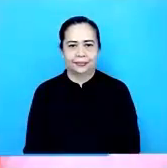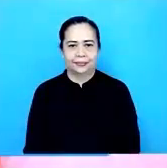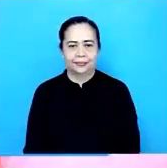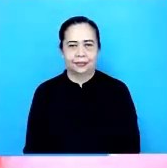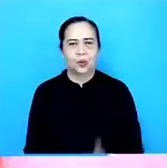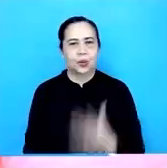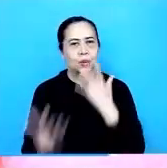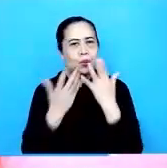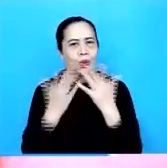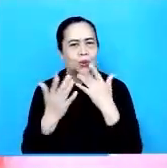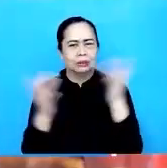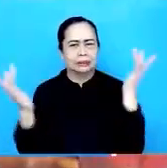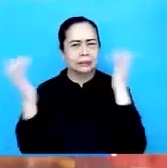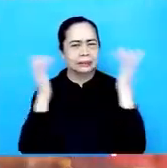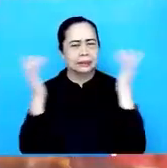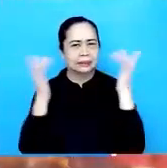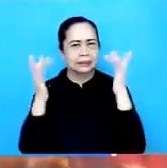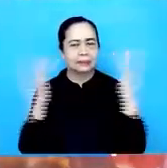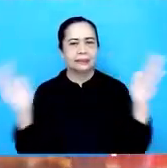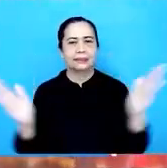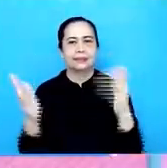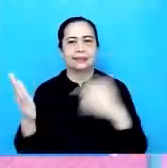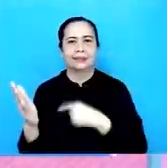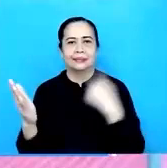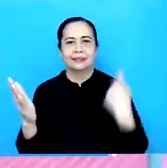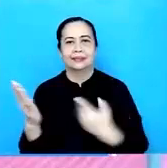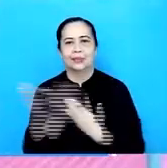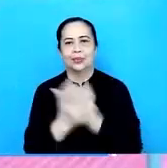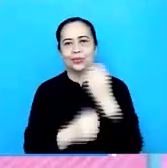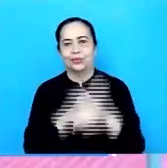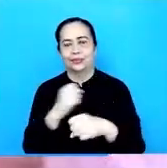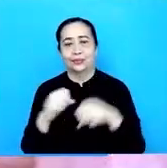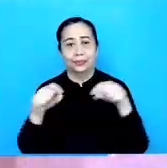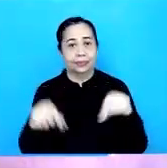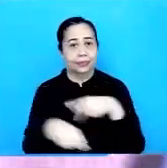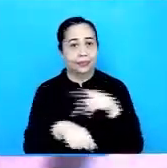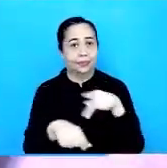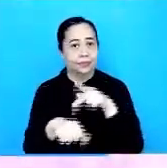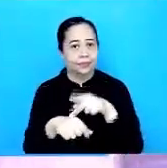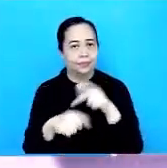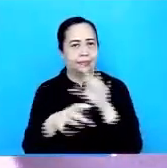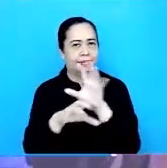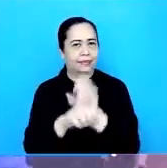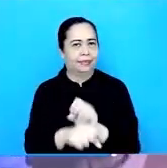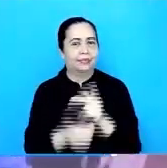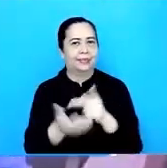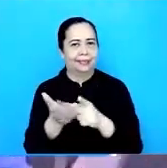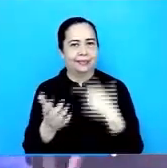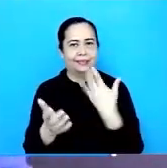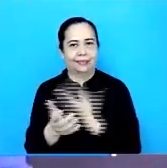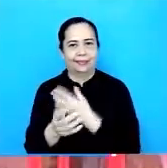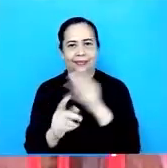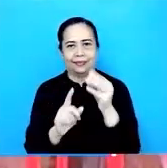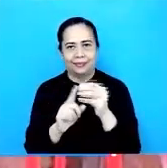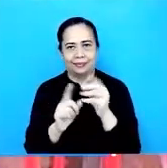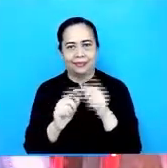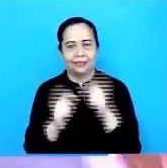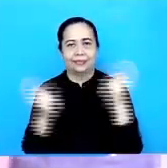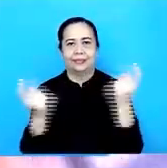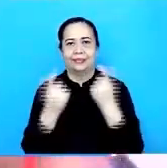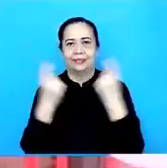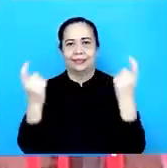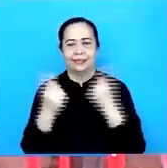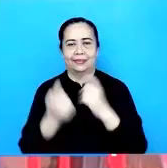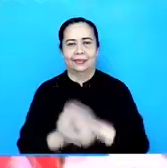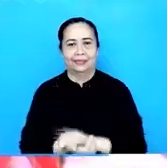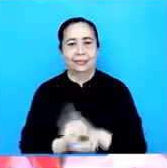Makulay at maingay ang pagsalubong sa Chinese New Year. At dito sa Pilipinas, naging bahagi na rin ng ating kultura ang selebrasyong ito.